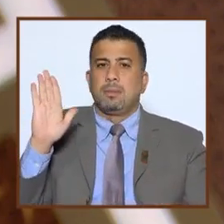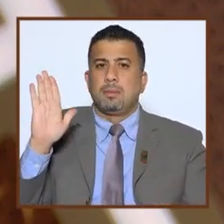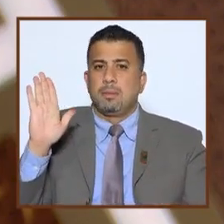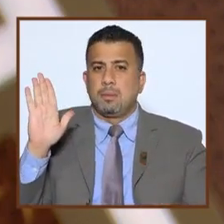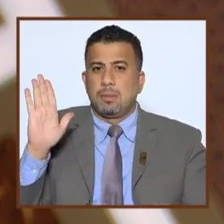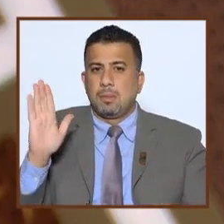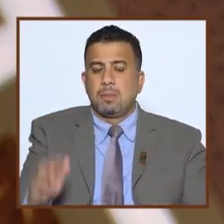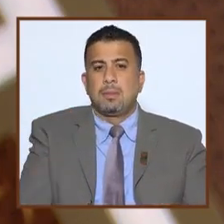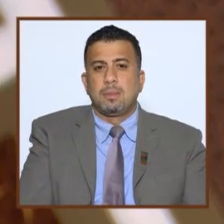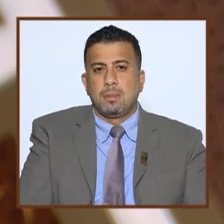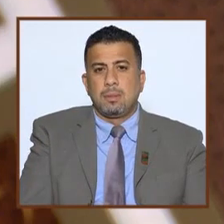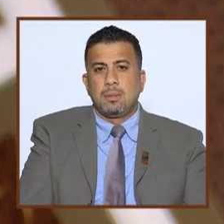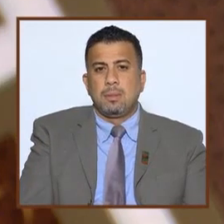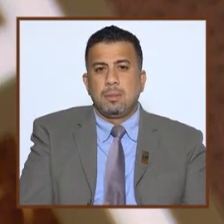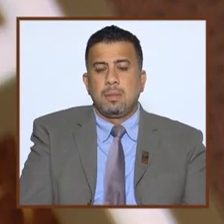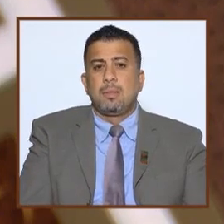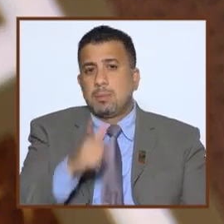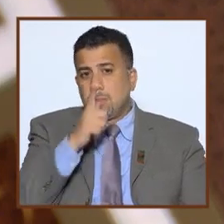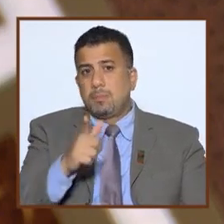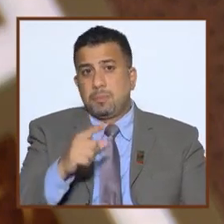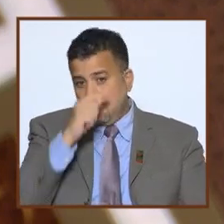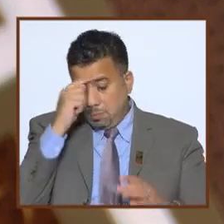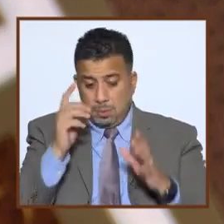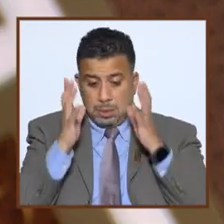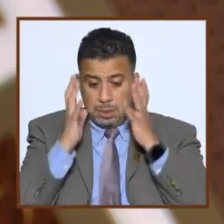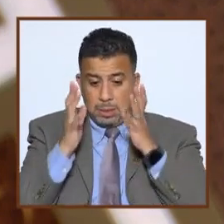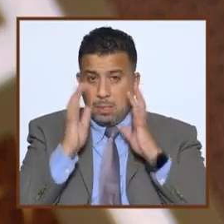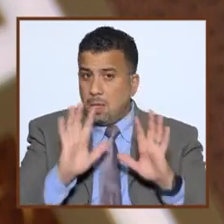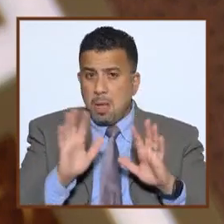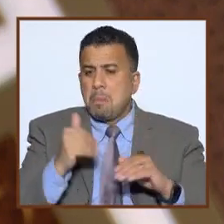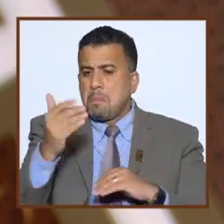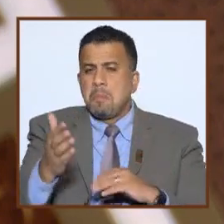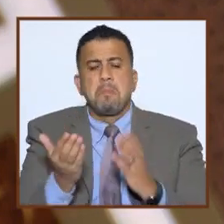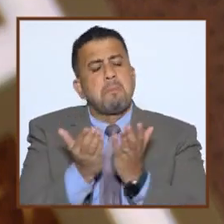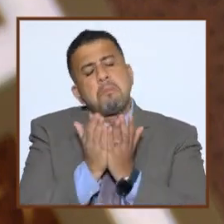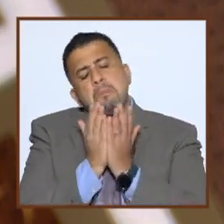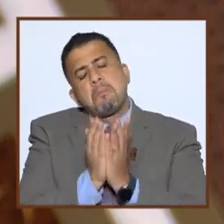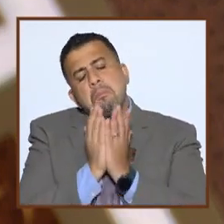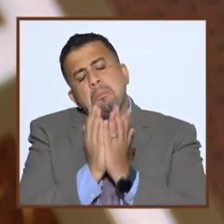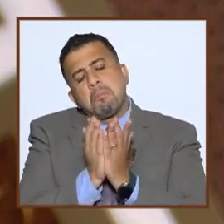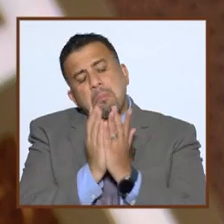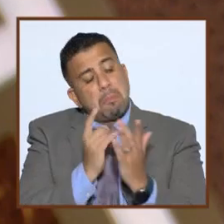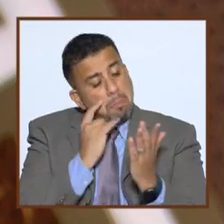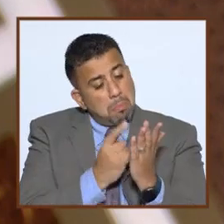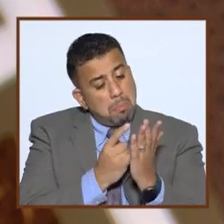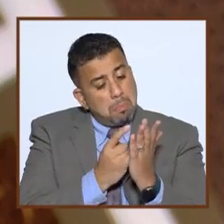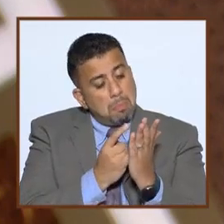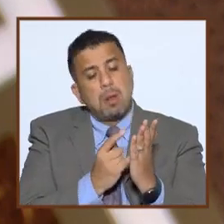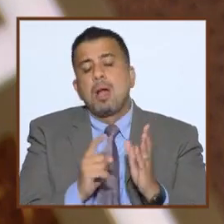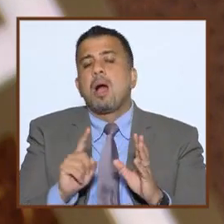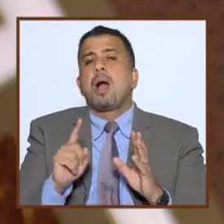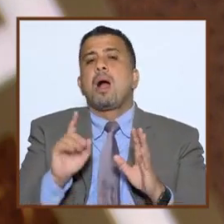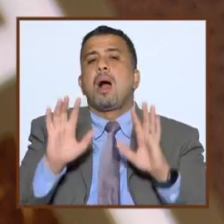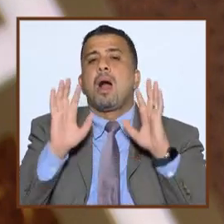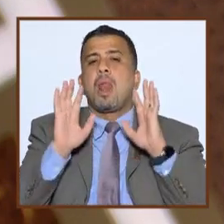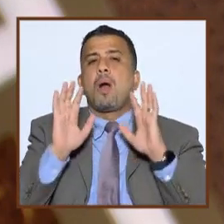خارج الصلاه اذا كنت تقرا خارج الصلاه حبيتي تسجدين تقولين الله اكبر في بدايه